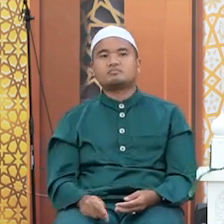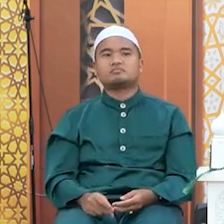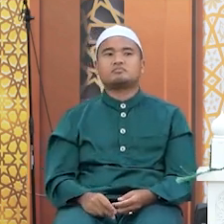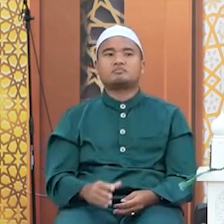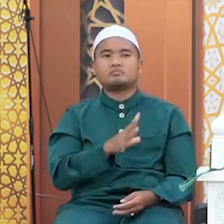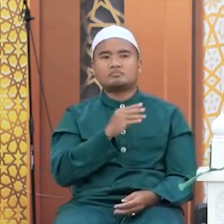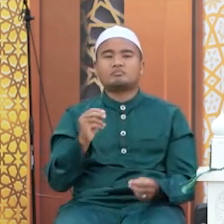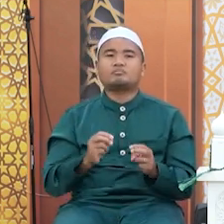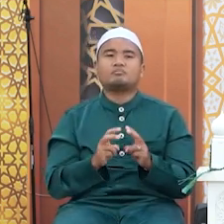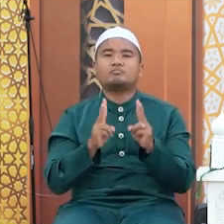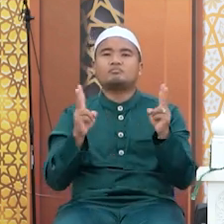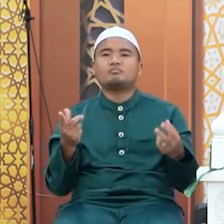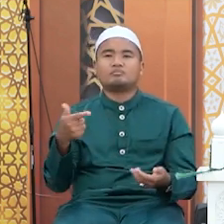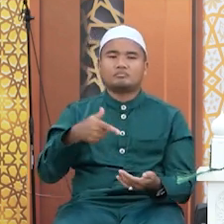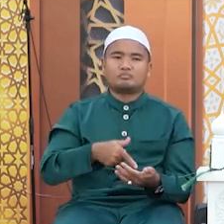Dan banyak lagi kita tengok.